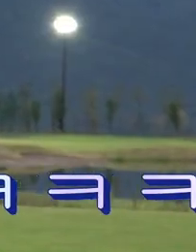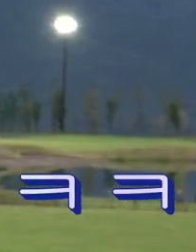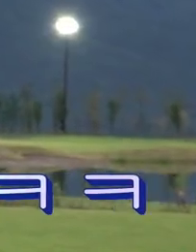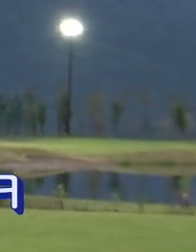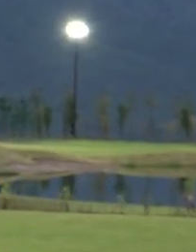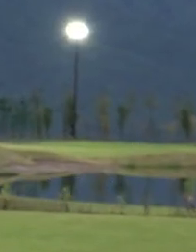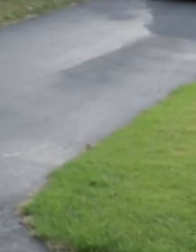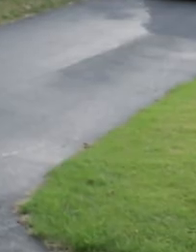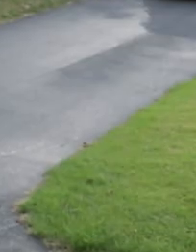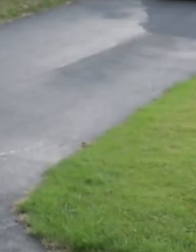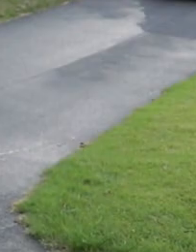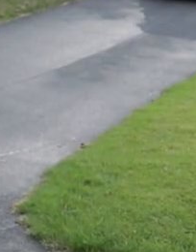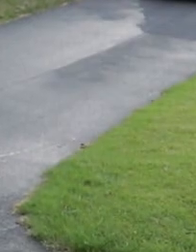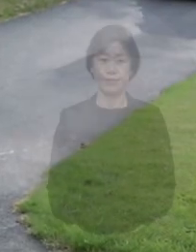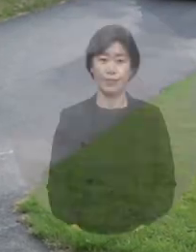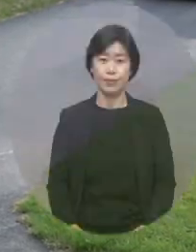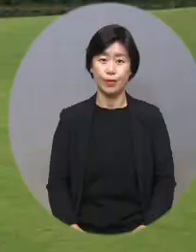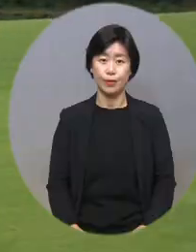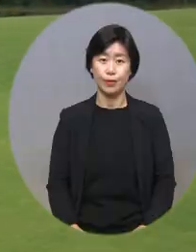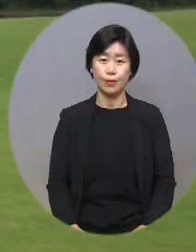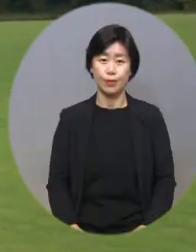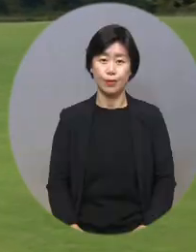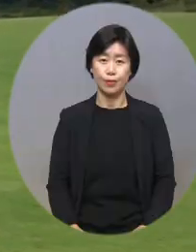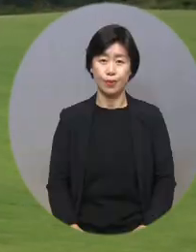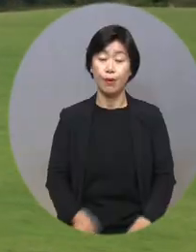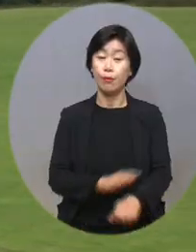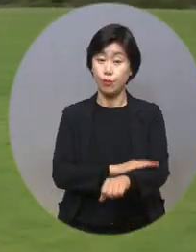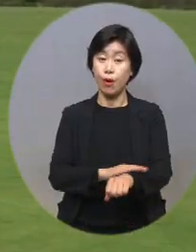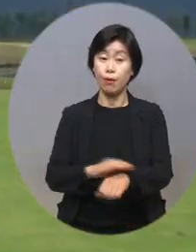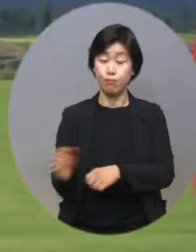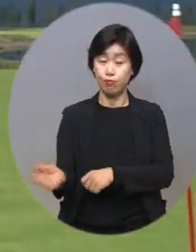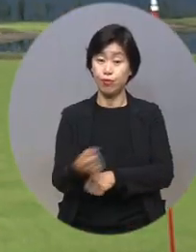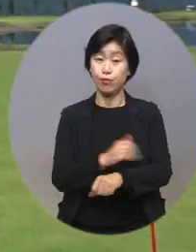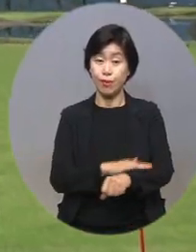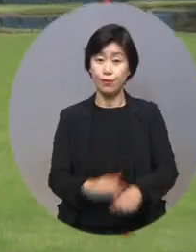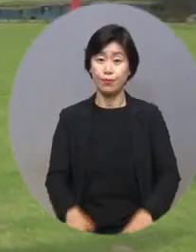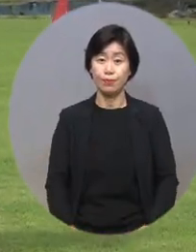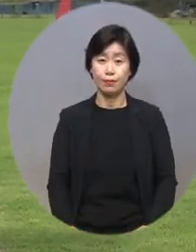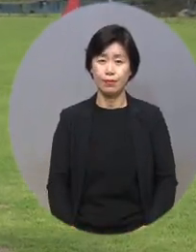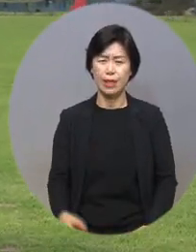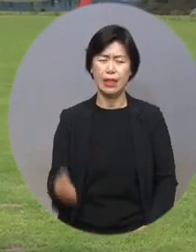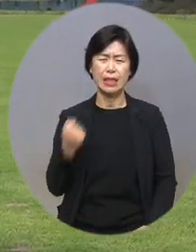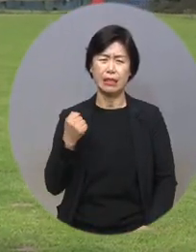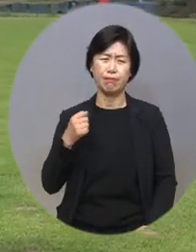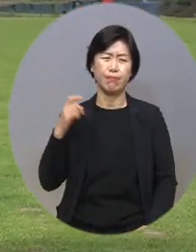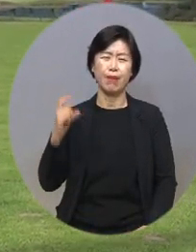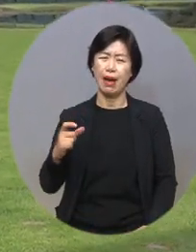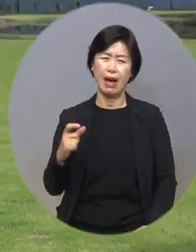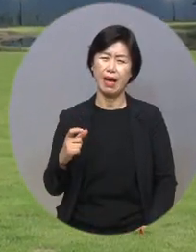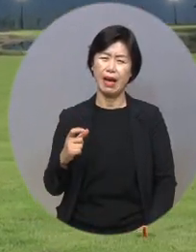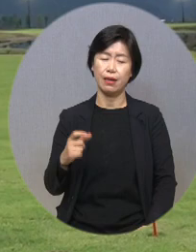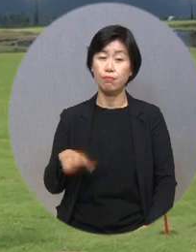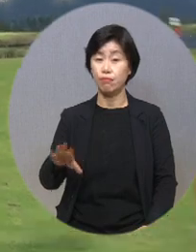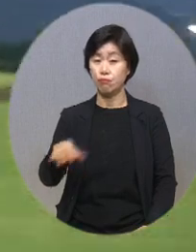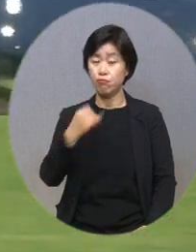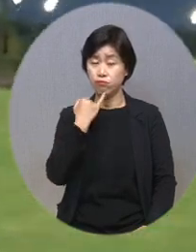다 갔다, 다 갔어. 뭐 맞고 올라갈 거야. 아, 근데 올라갔어. 나이샷. 아, 왜 이렇게 힘들어 갔지? 괜찮아, 괜찮아.